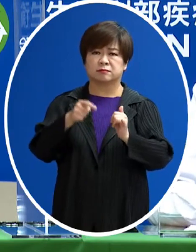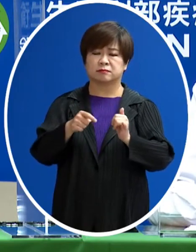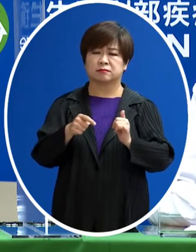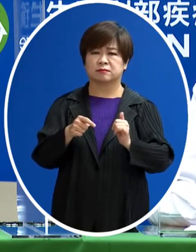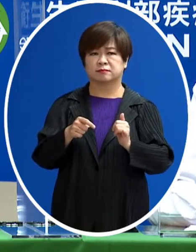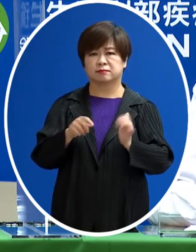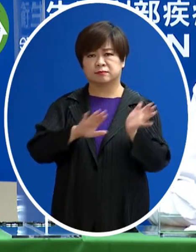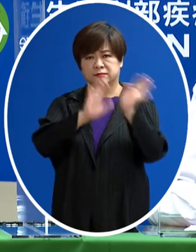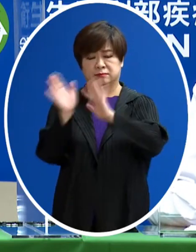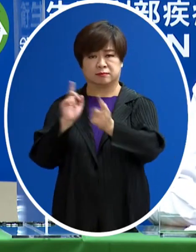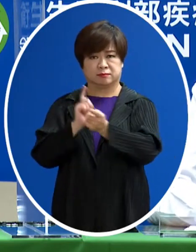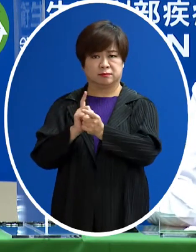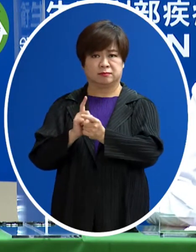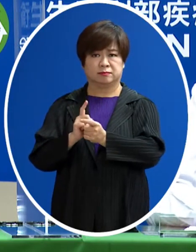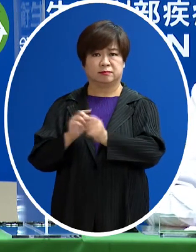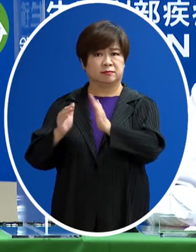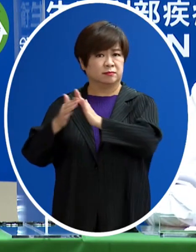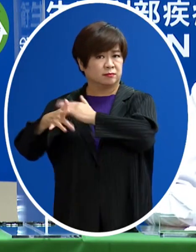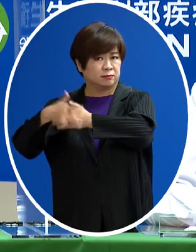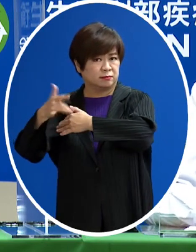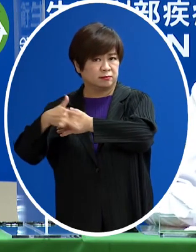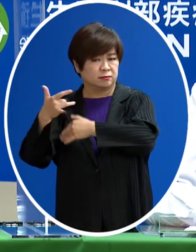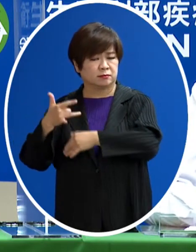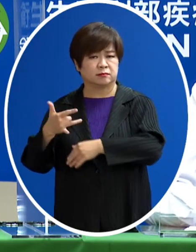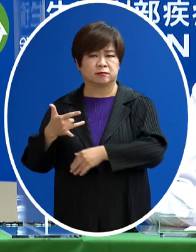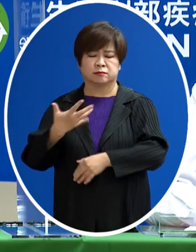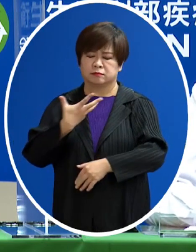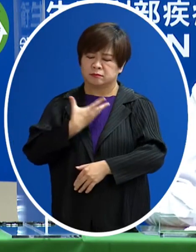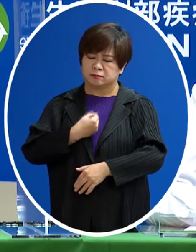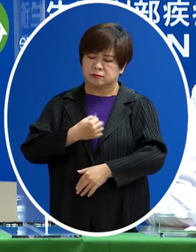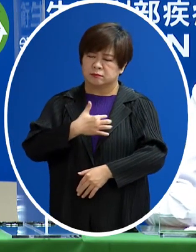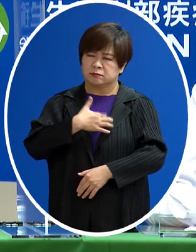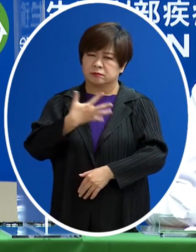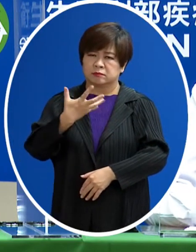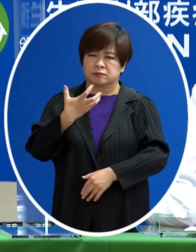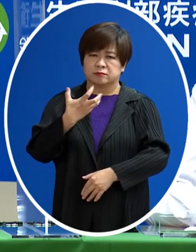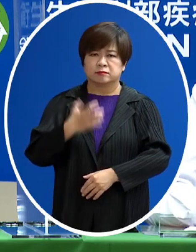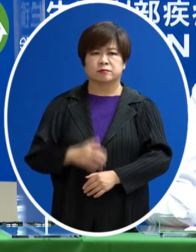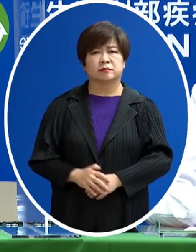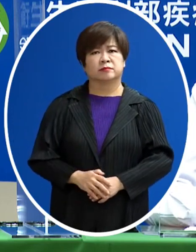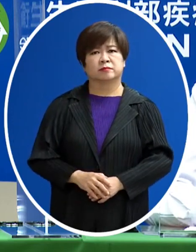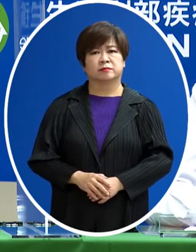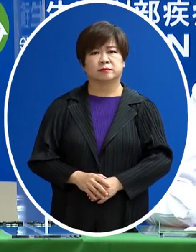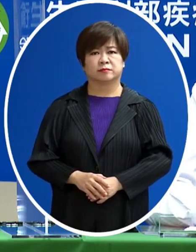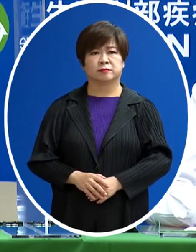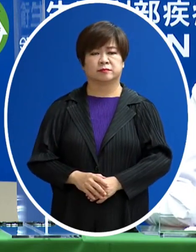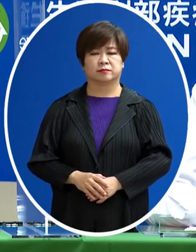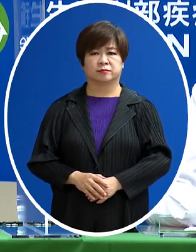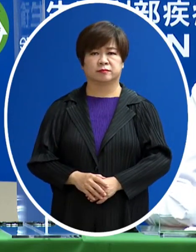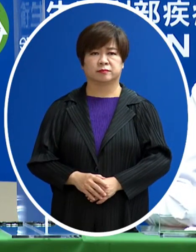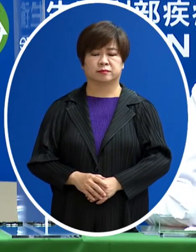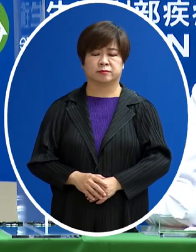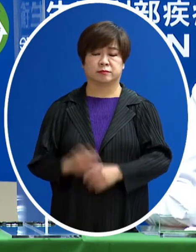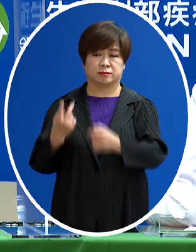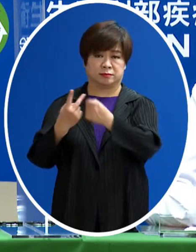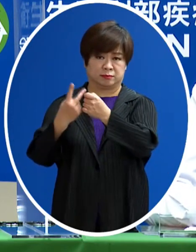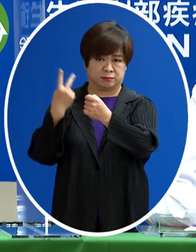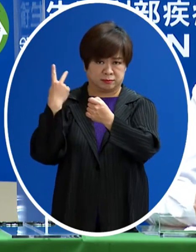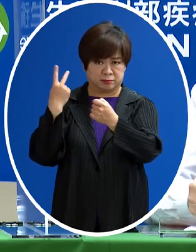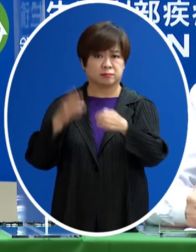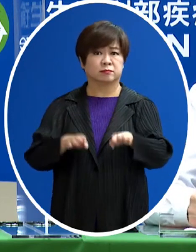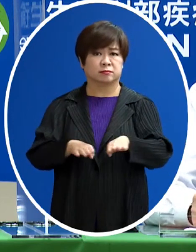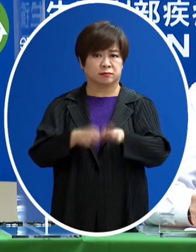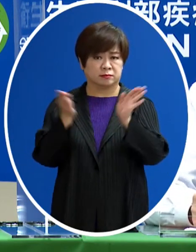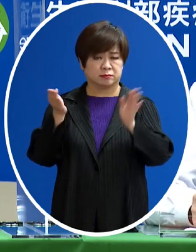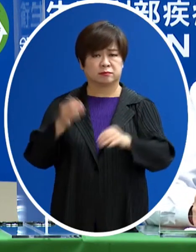都是对亲人来说都是一个非常难过的一件事啊哈。那从2年多前我